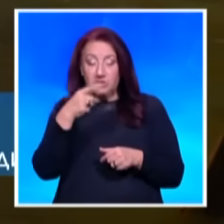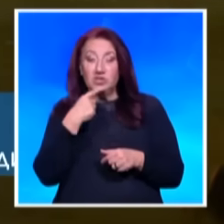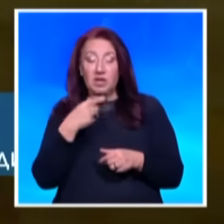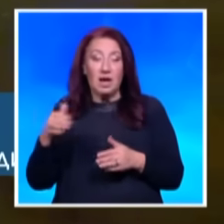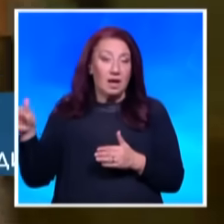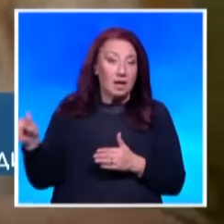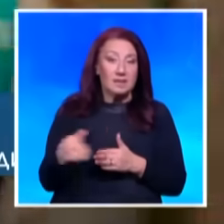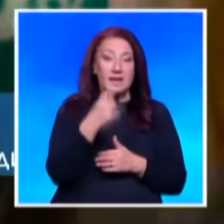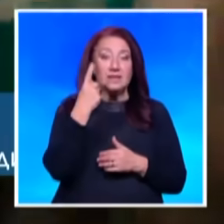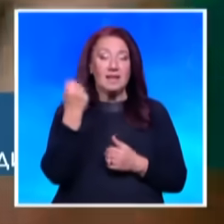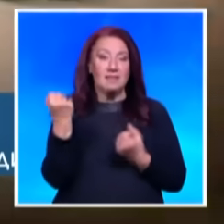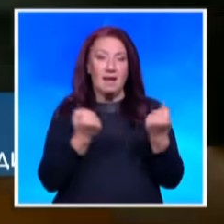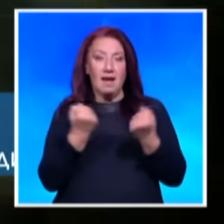линейка.